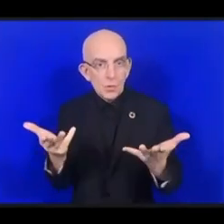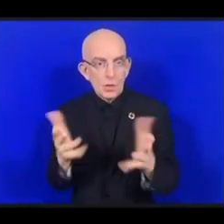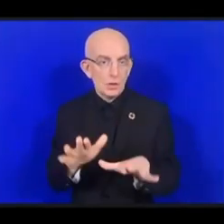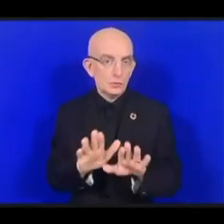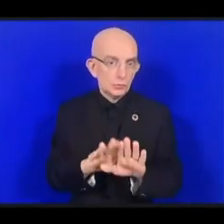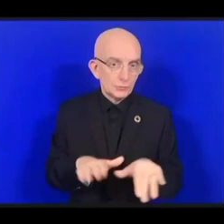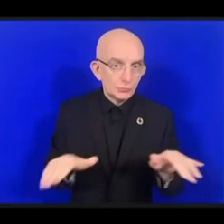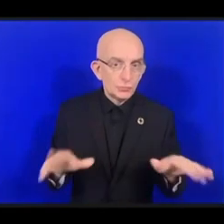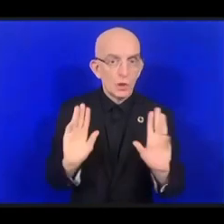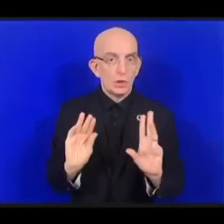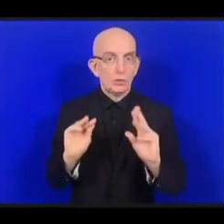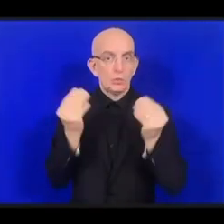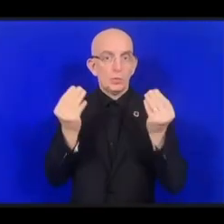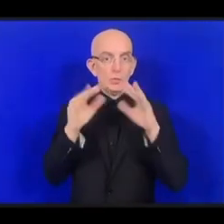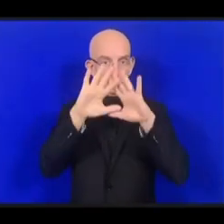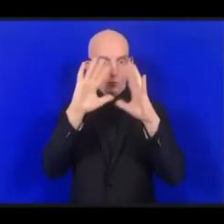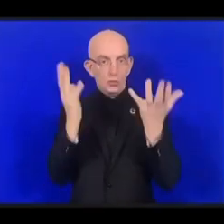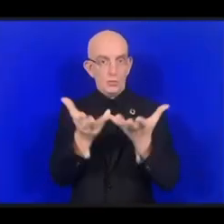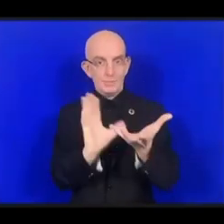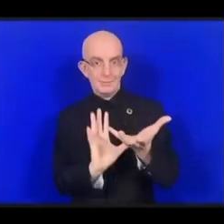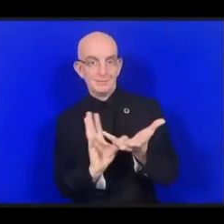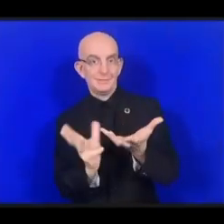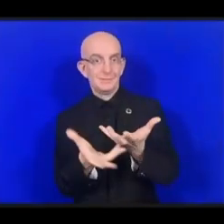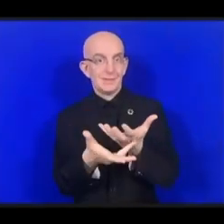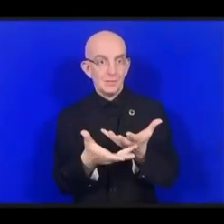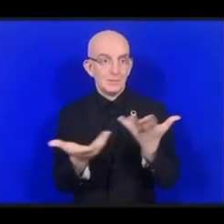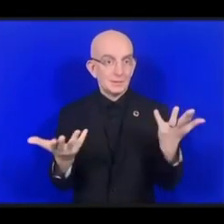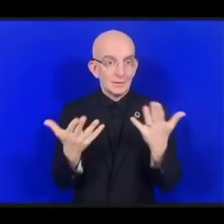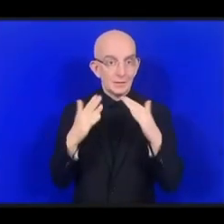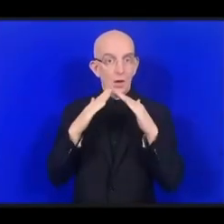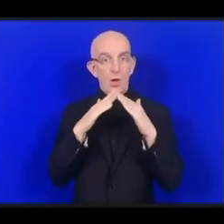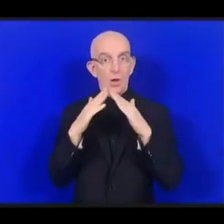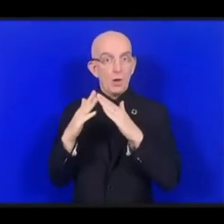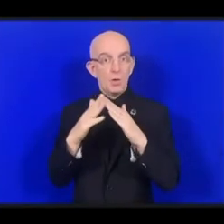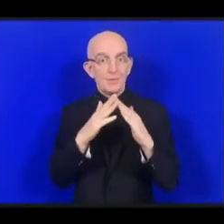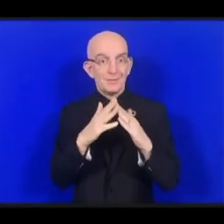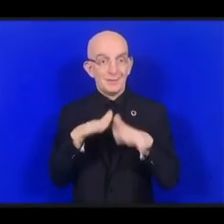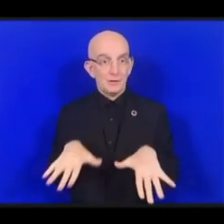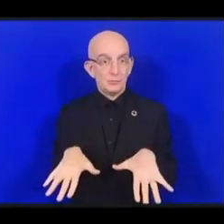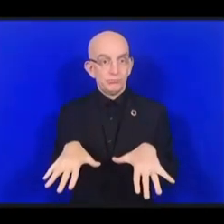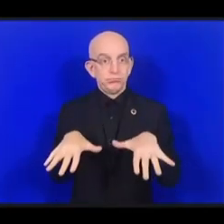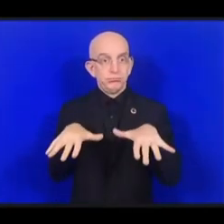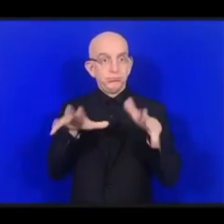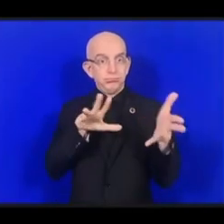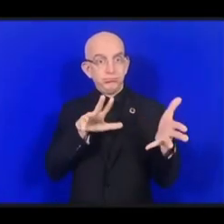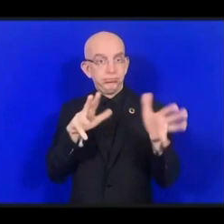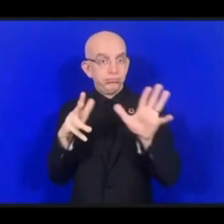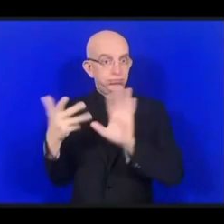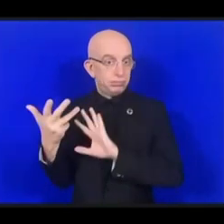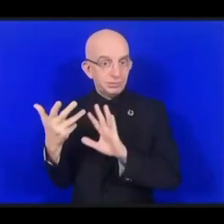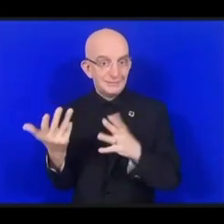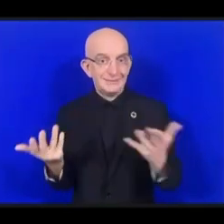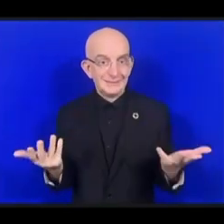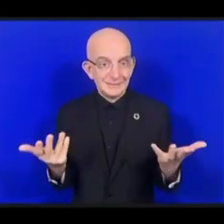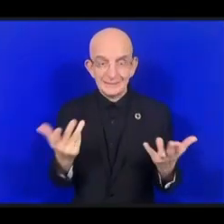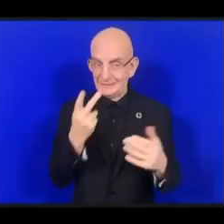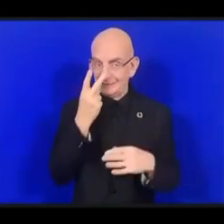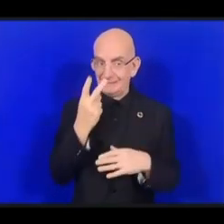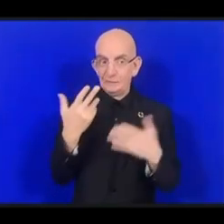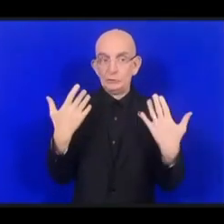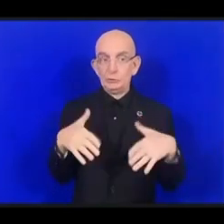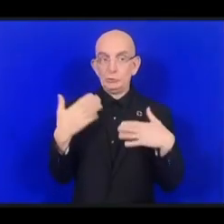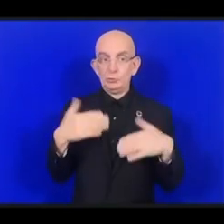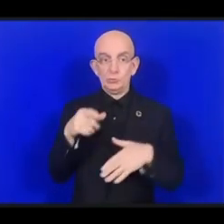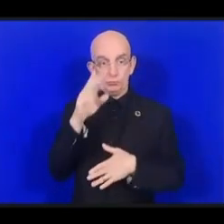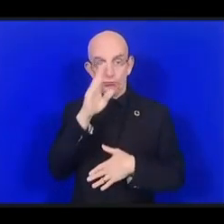けどもそれは間伐やえそれから嵐がいぺにやってきたことで発生しています私たち